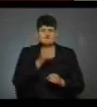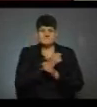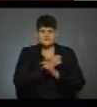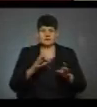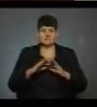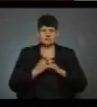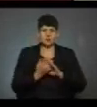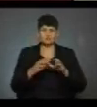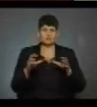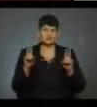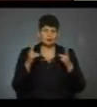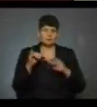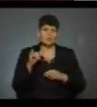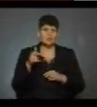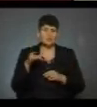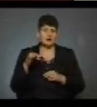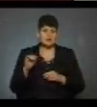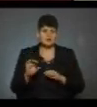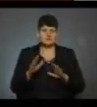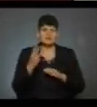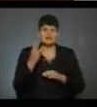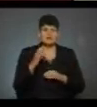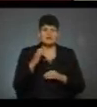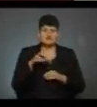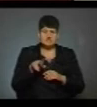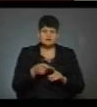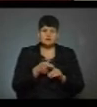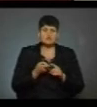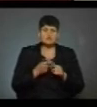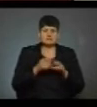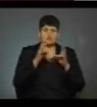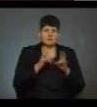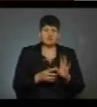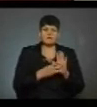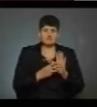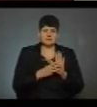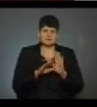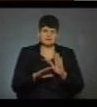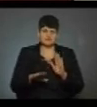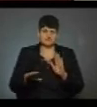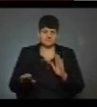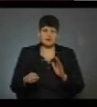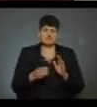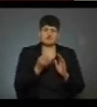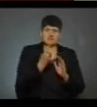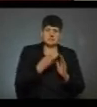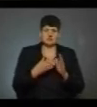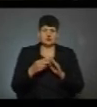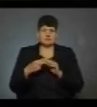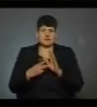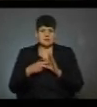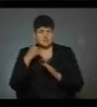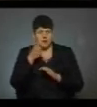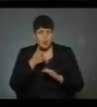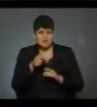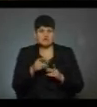сільському клубі Угринова стався 3 січня. Внаслідок цього травмувалися 8 неповнолітніх віком від 12 до 17 років.